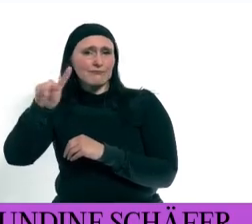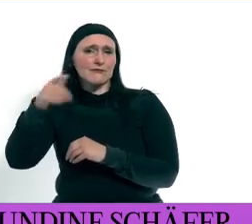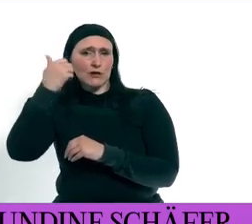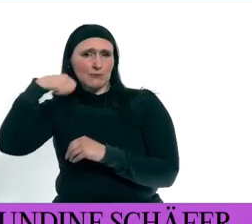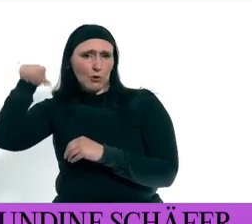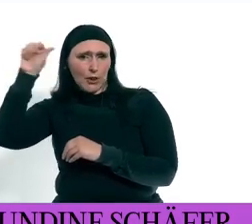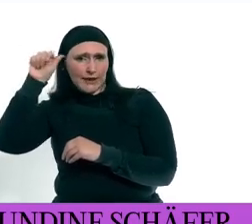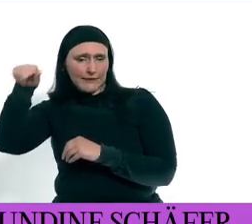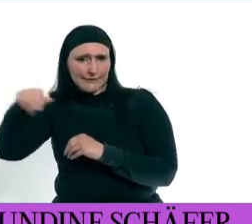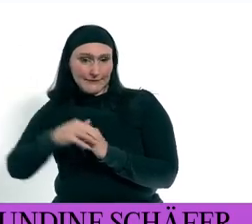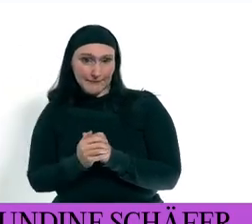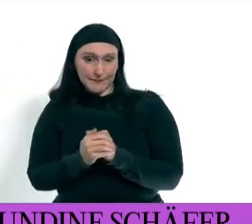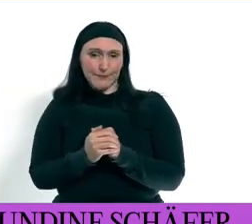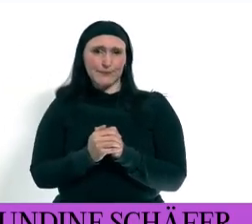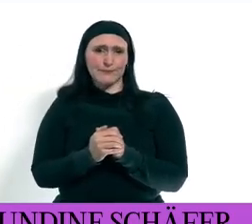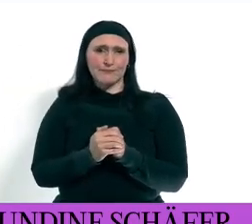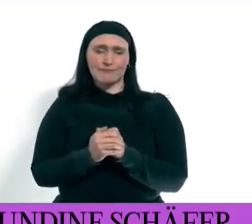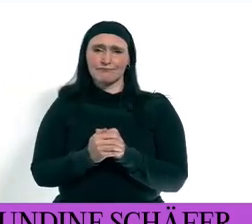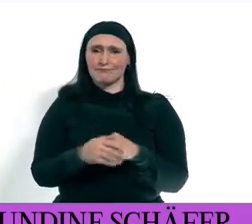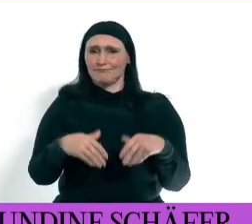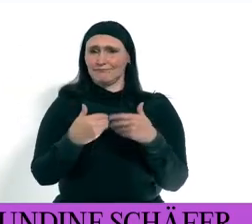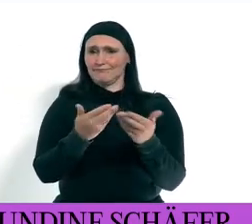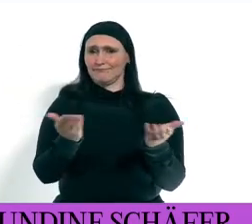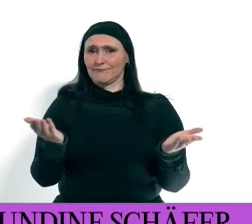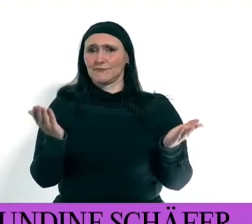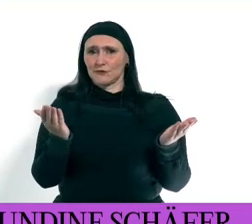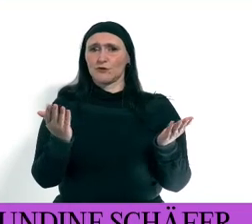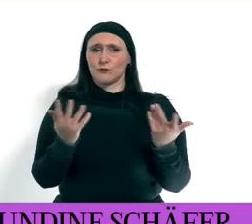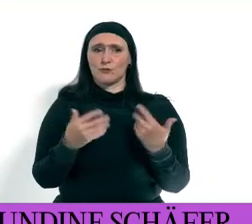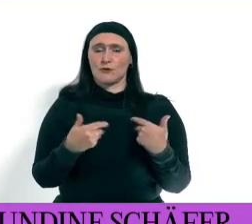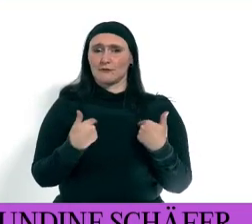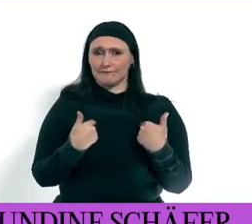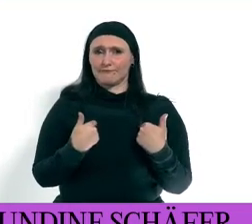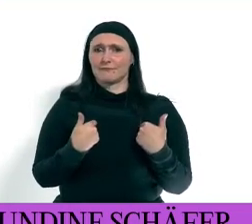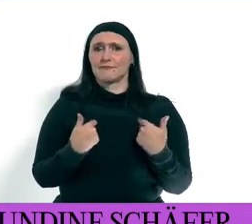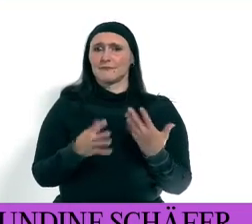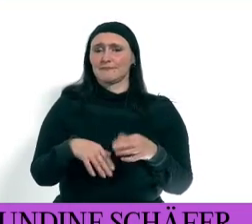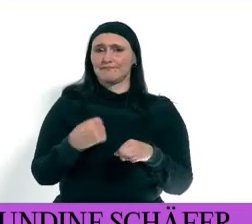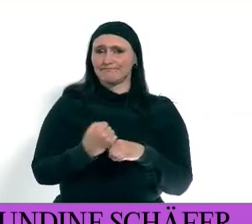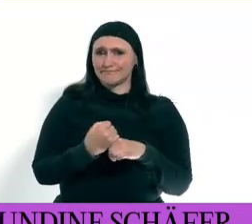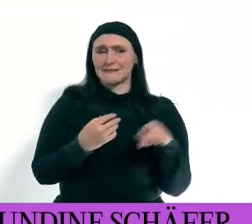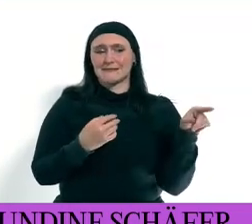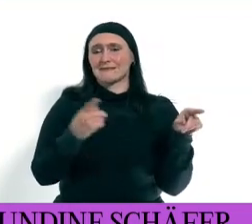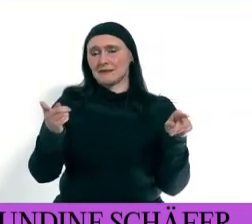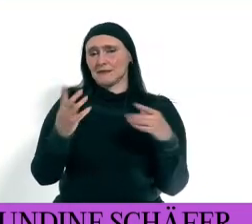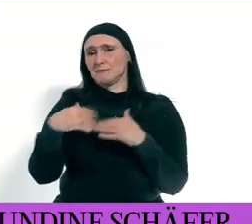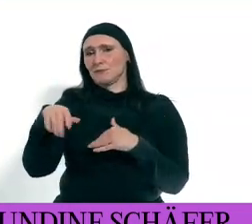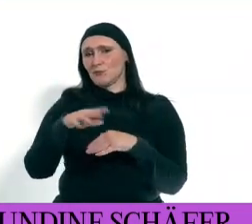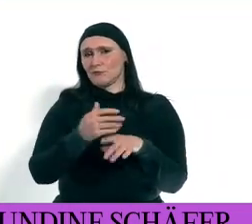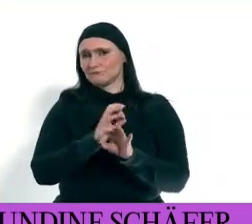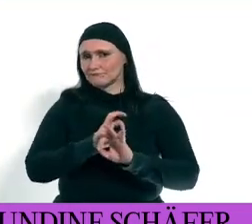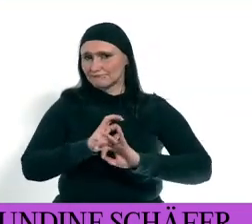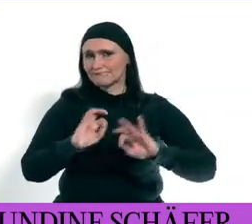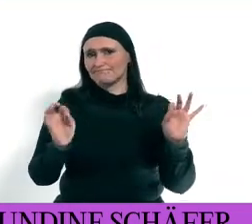präsentieren zu dürfen, wie auch Matthias vom ZKU in Berlin. Alle werden sich selbst